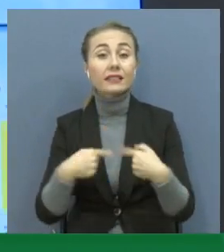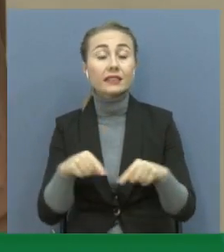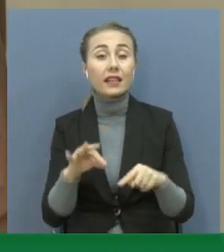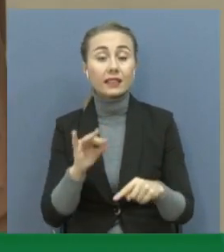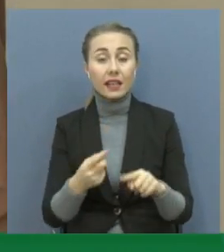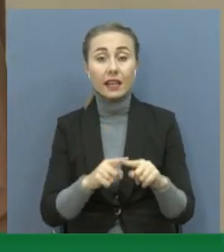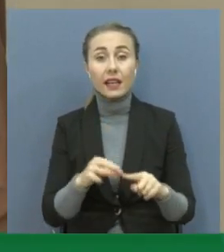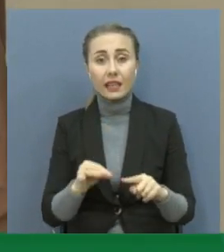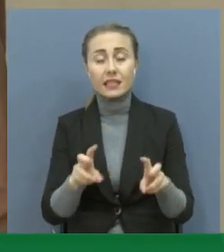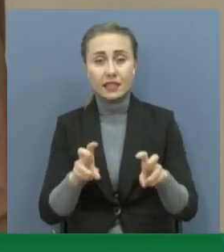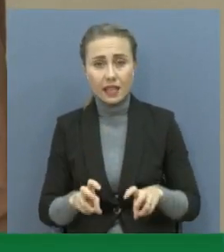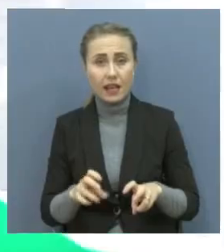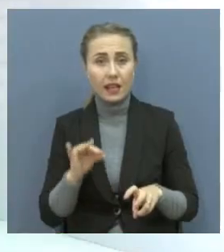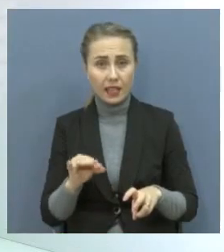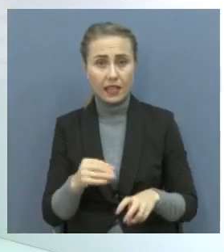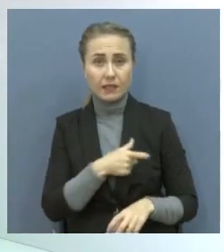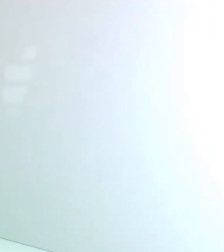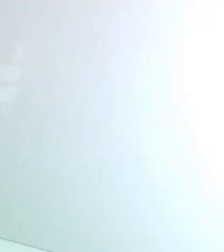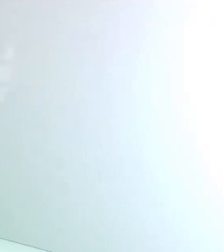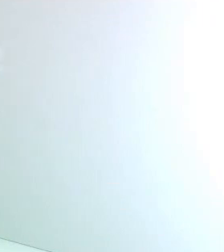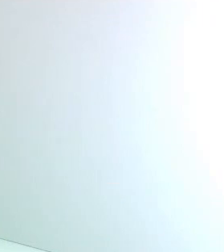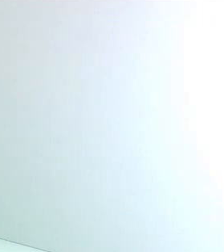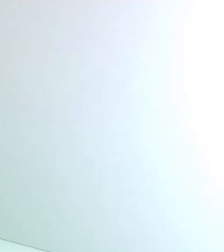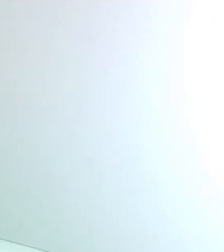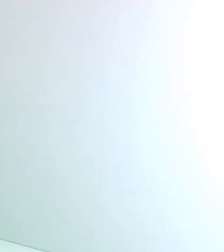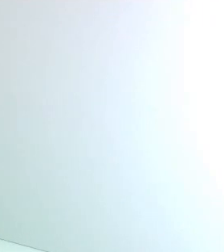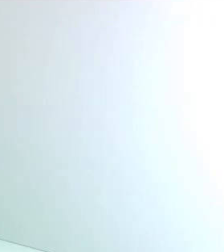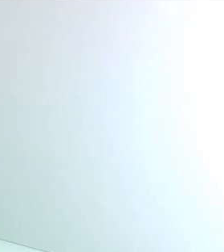также отмечены кадровые изменения.